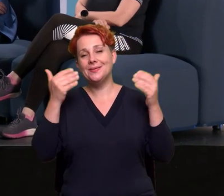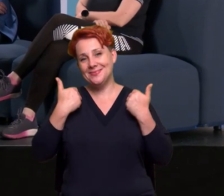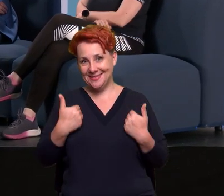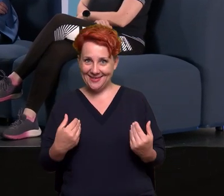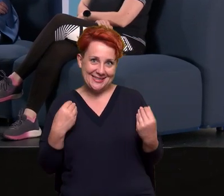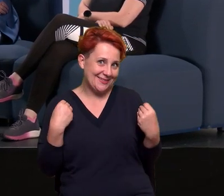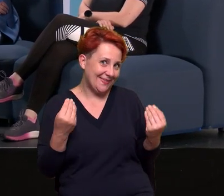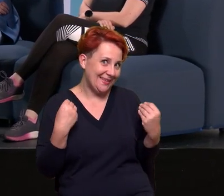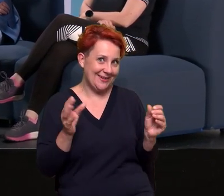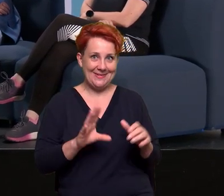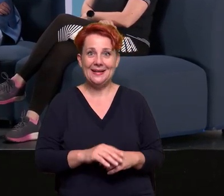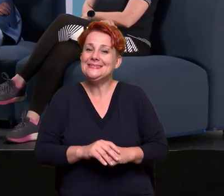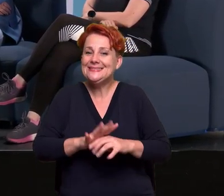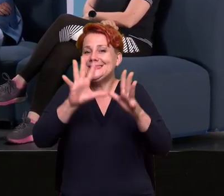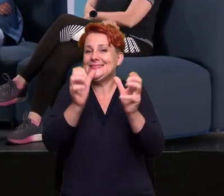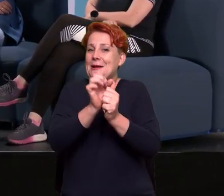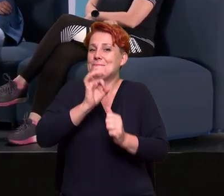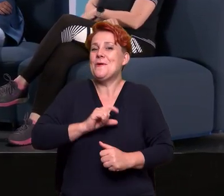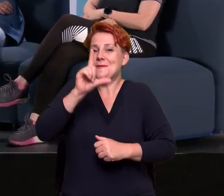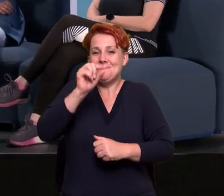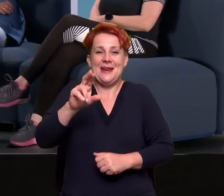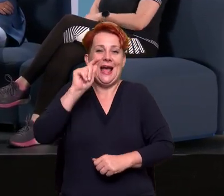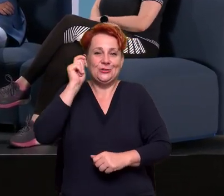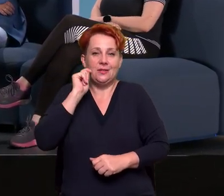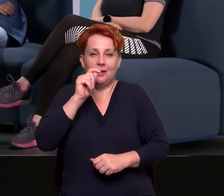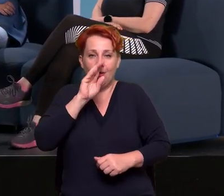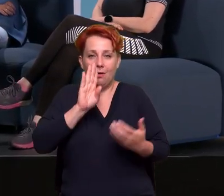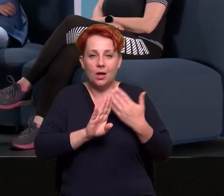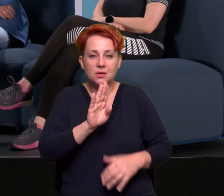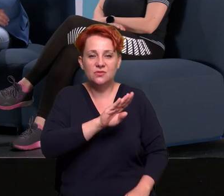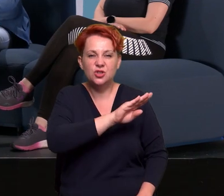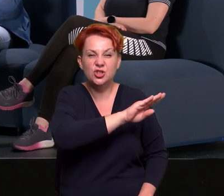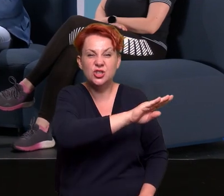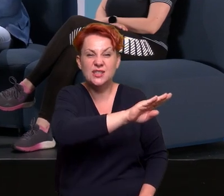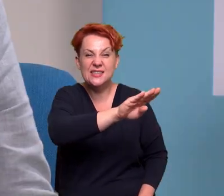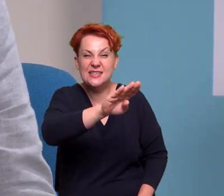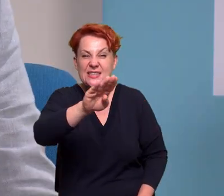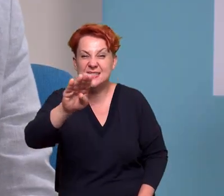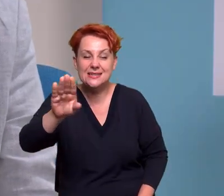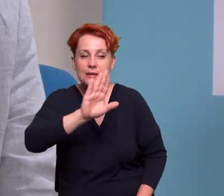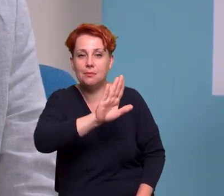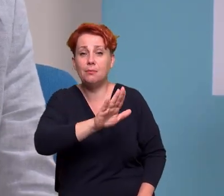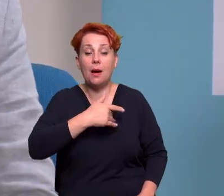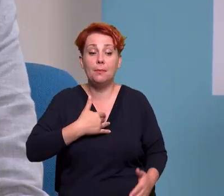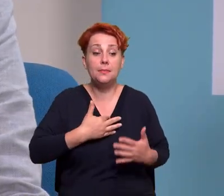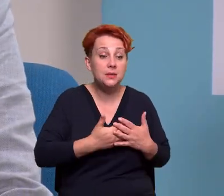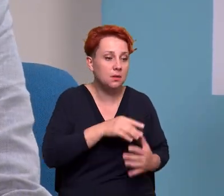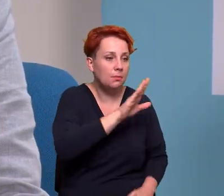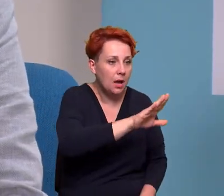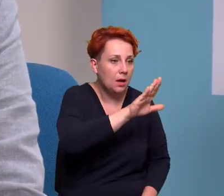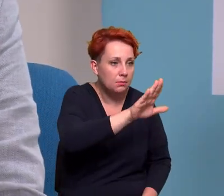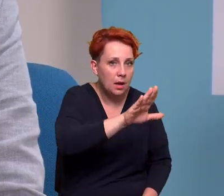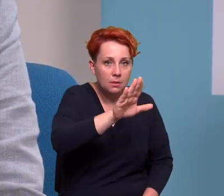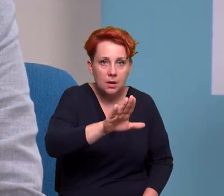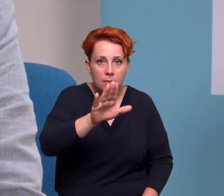niezwykła, tak? Znalazłam sobie pradziadka z Breslau. Okazało się, że wszyscy w moim najbliższym otoczeniu mają właśnie